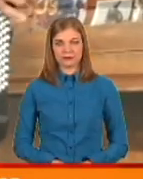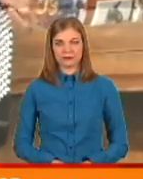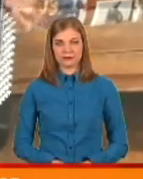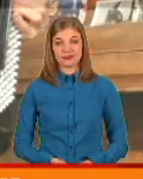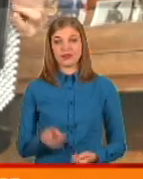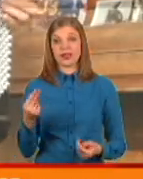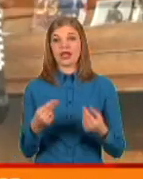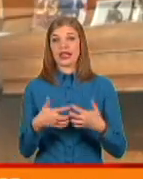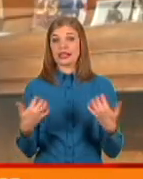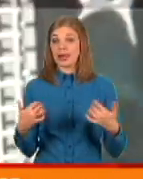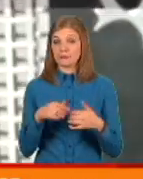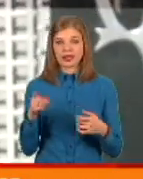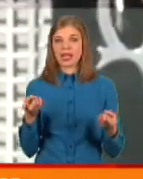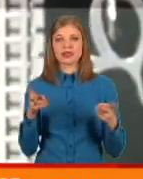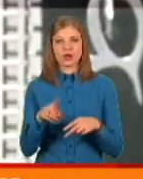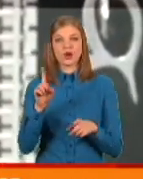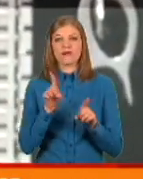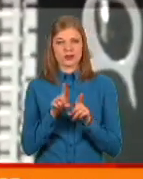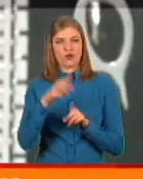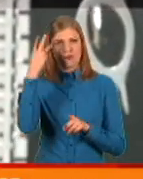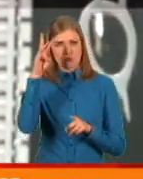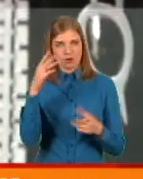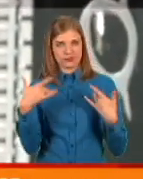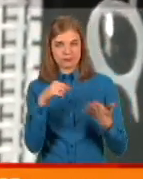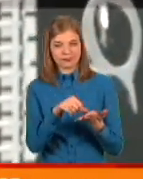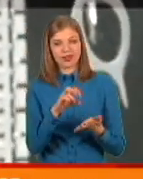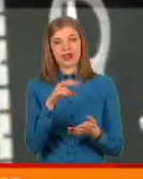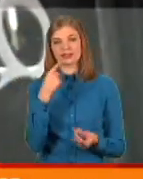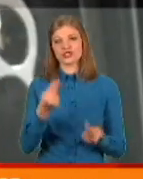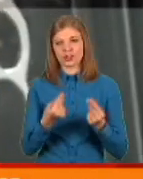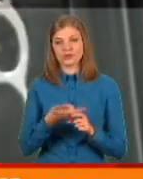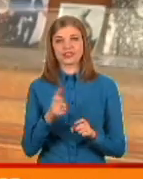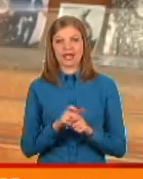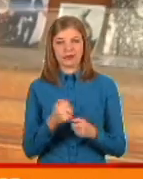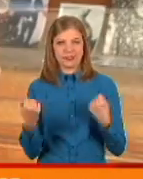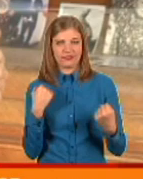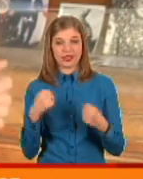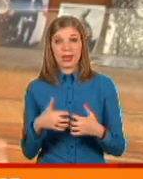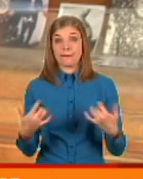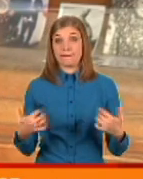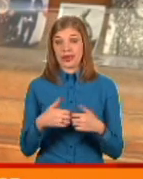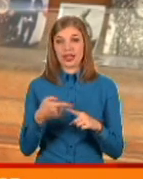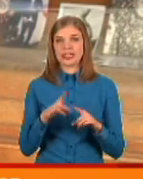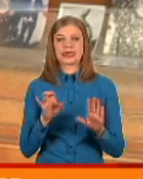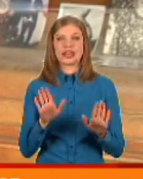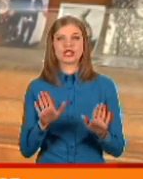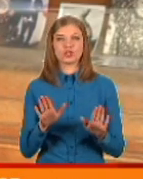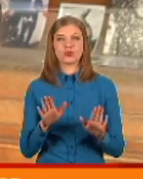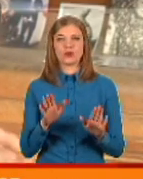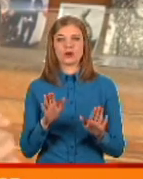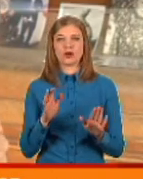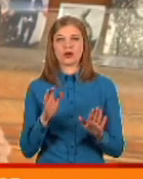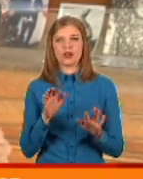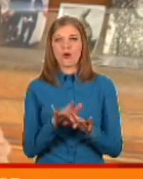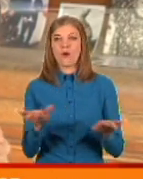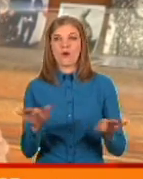Гри на баяні вона не полишає попри модельну кар'єру. А ще жартує, це неабиякий фітнес. Баян – це не тільки міні-орган,